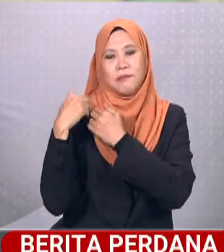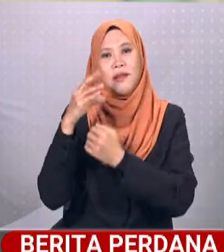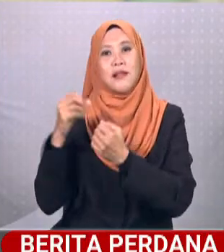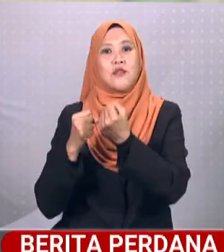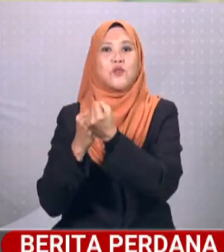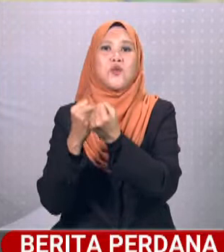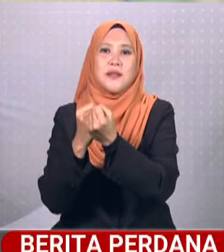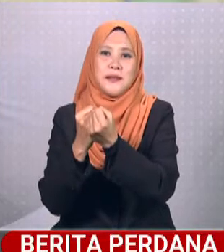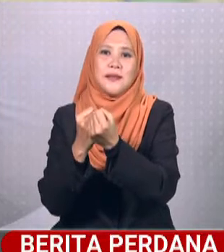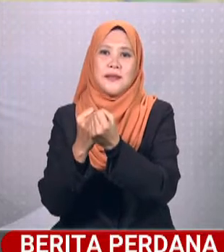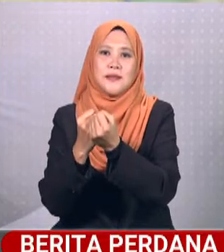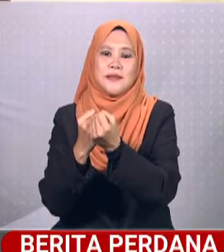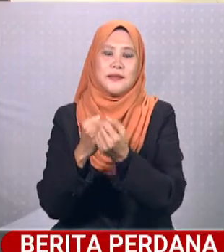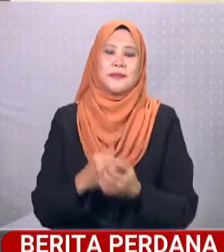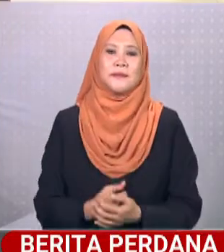mereka.